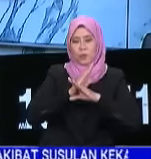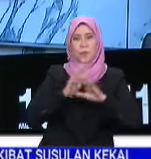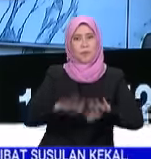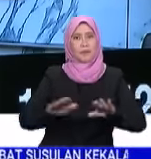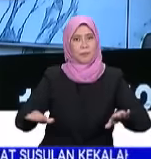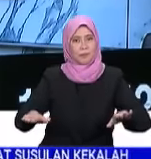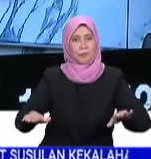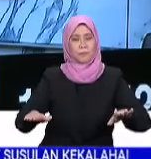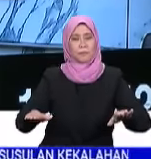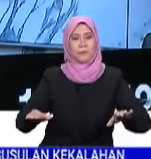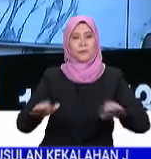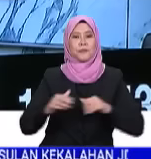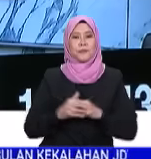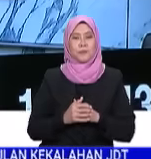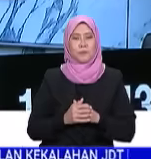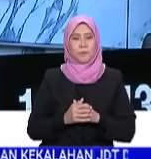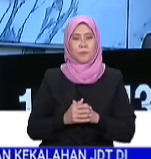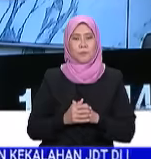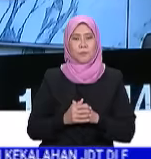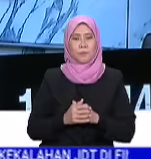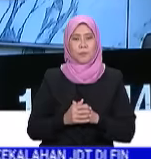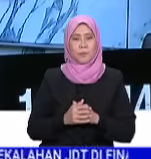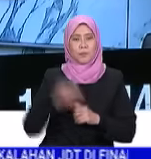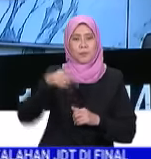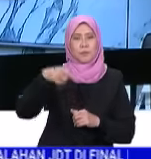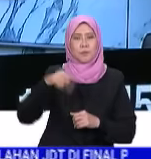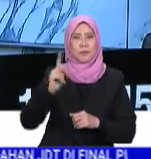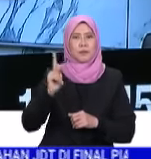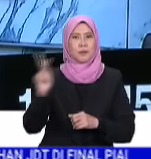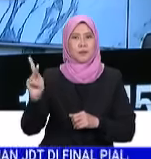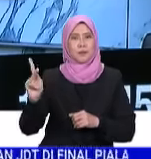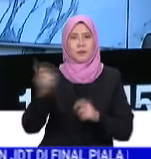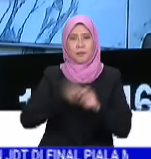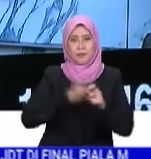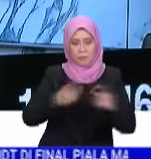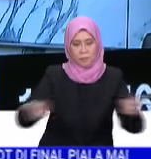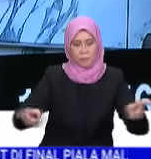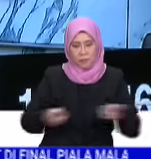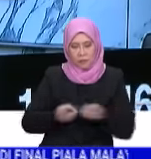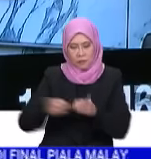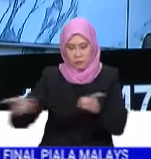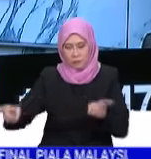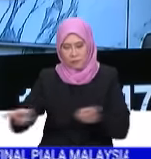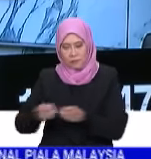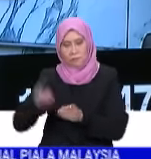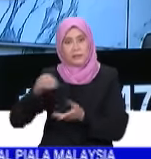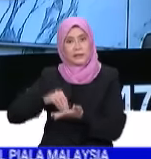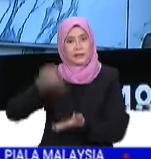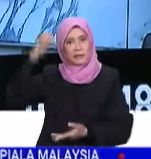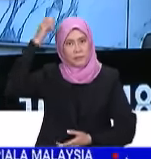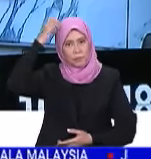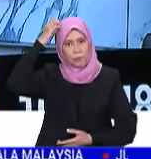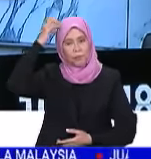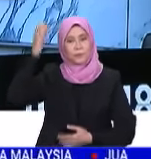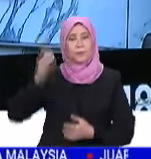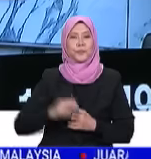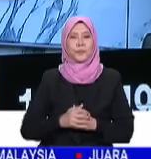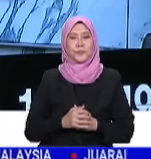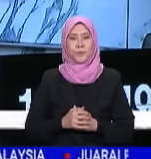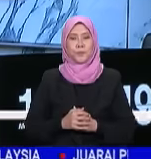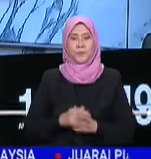PPK pasukan perlindungan kanak-kanak ppkk di setiap daerah di Selangor